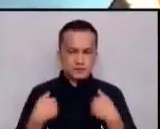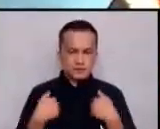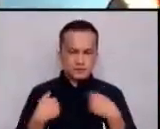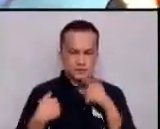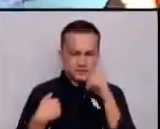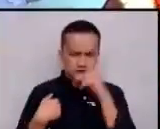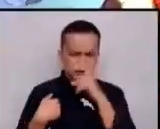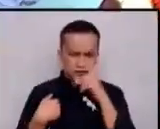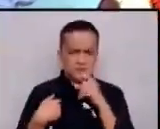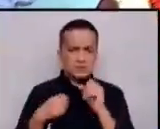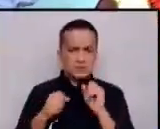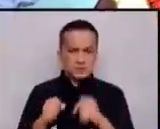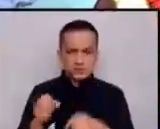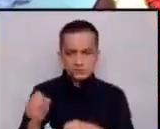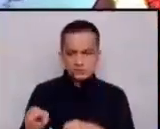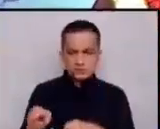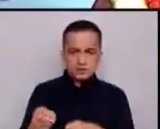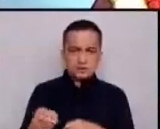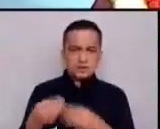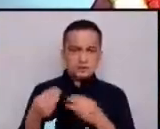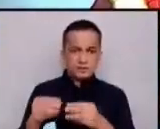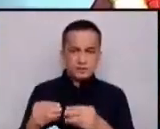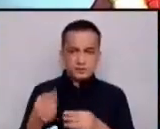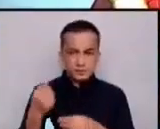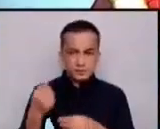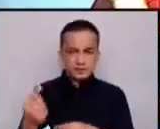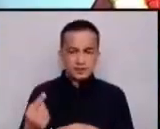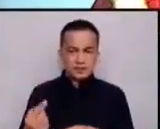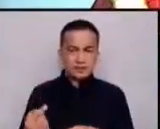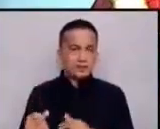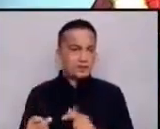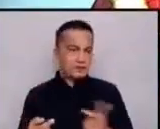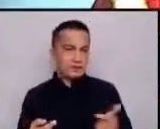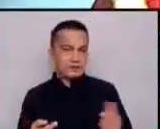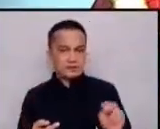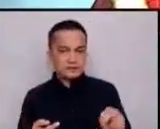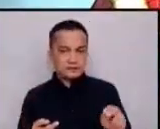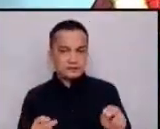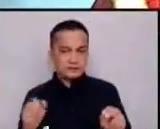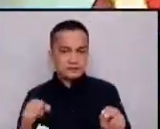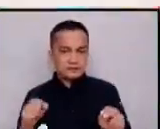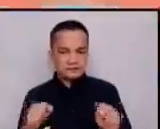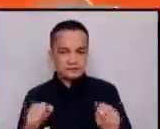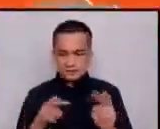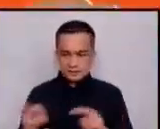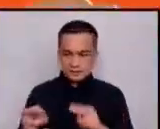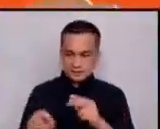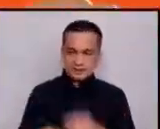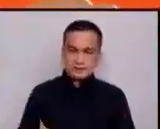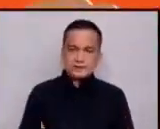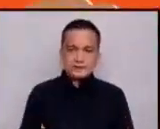utusang mamalengke mag-isa. Ay, kailangan ko yan. Oo. Panorin po natin ito.